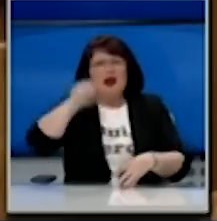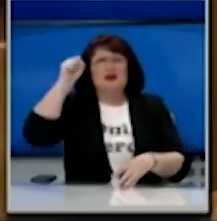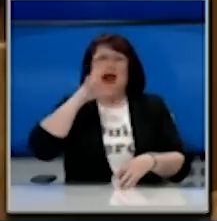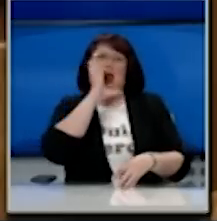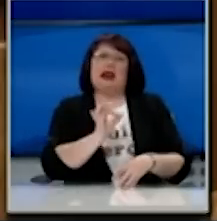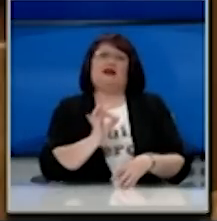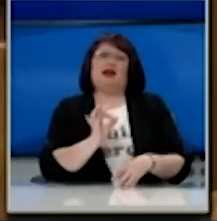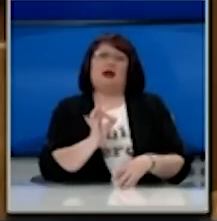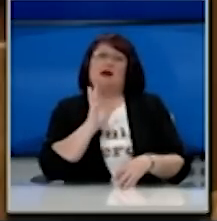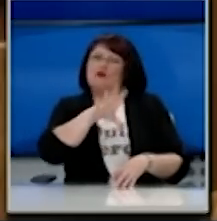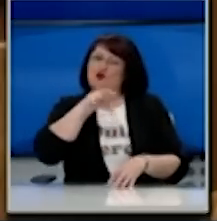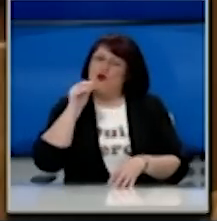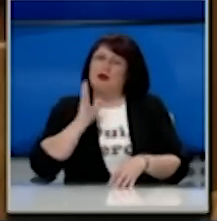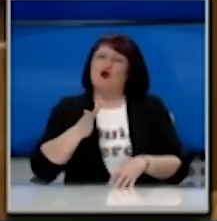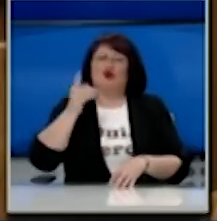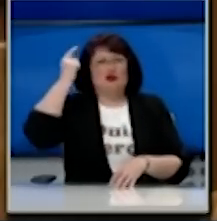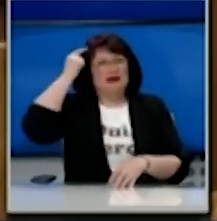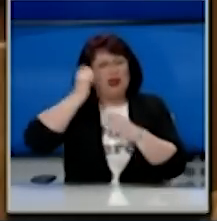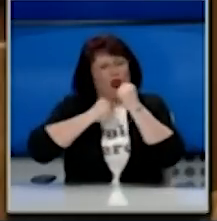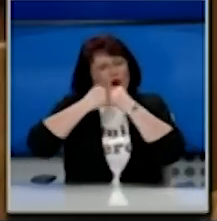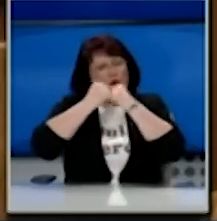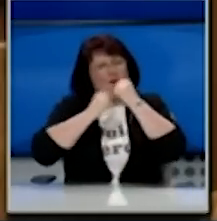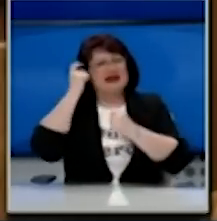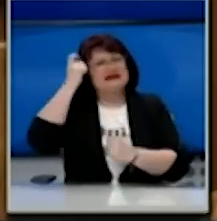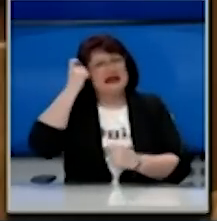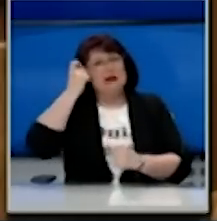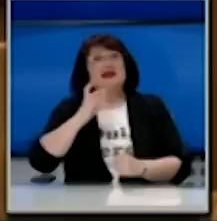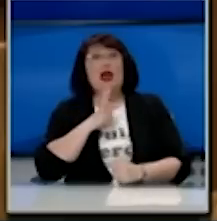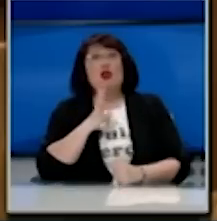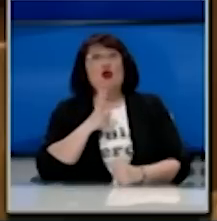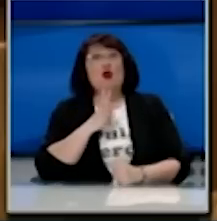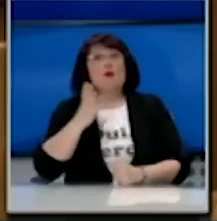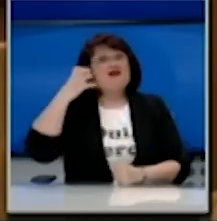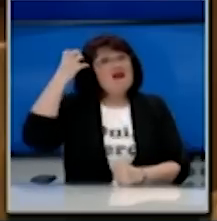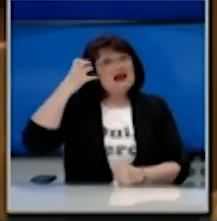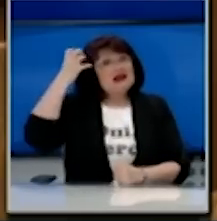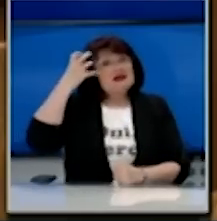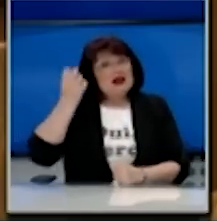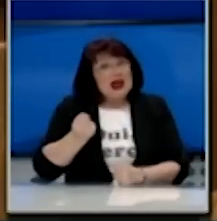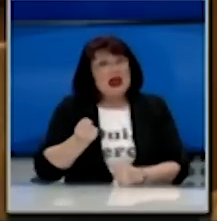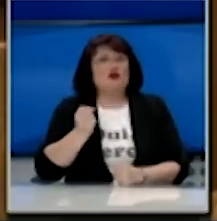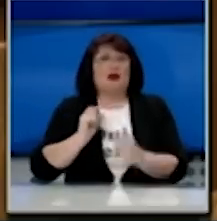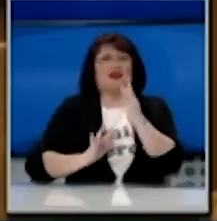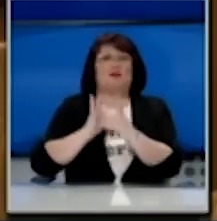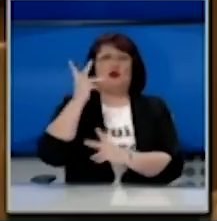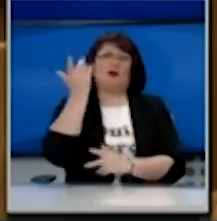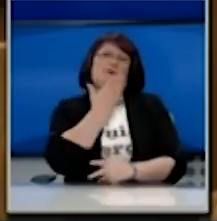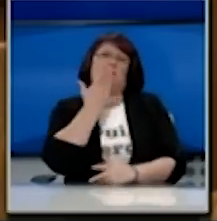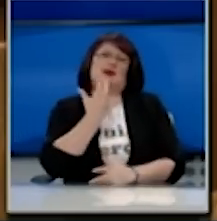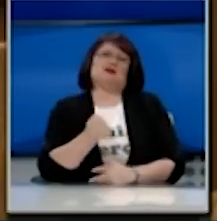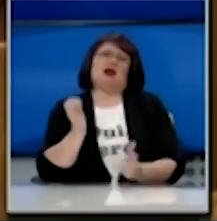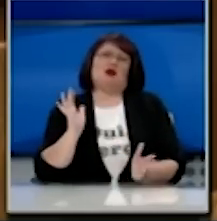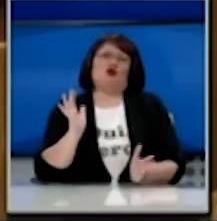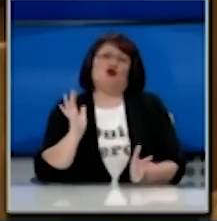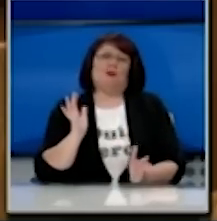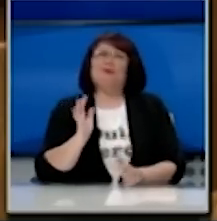να δομούν την σκέψη τους, την ανθρώπινη σκέψη τους, τη φαντασία τους, τη δημιουργικότητά τους.